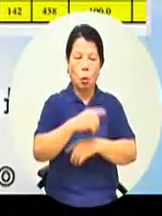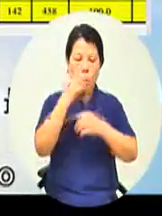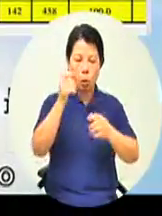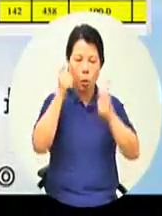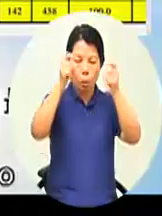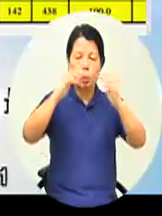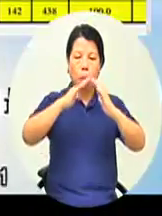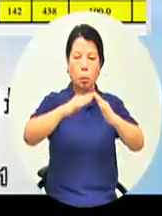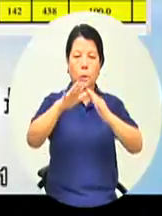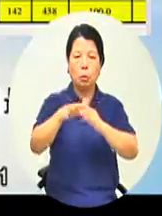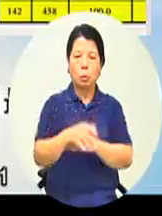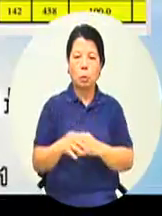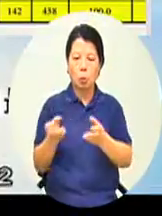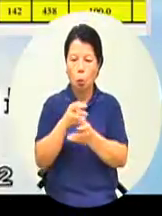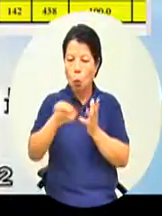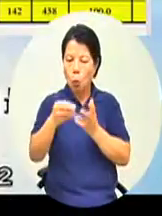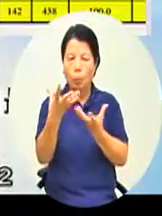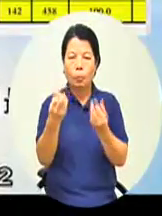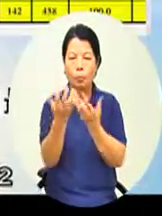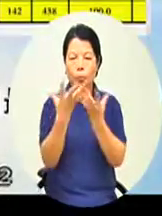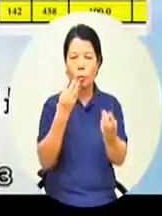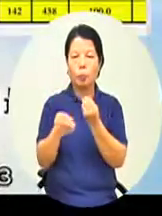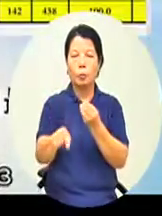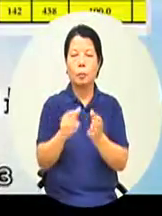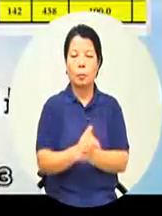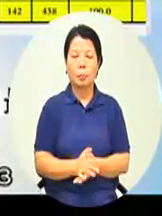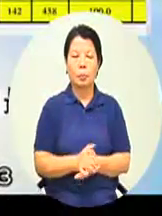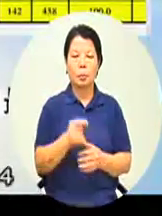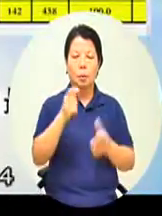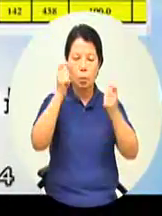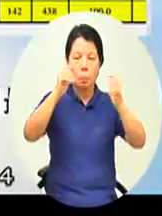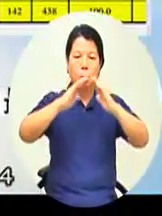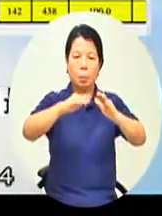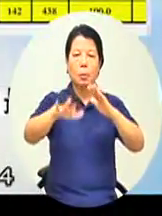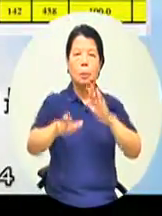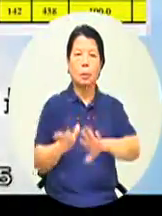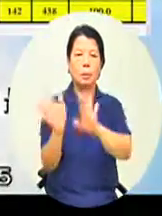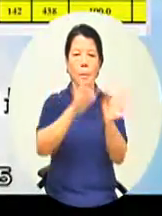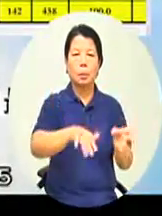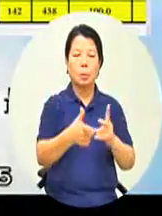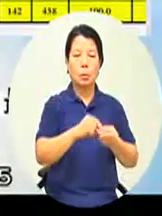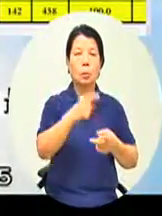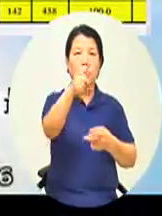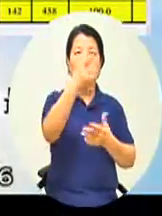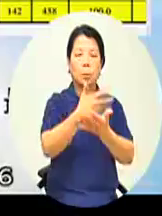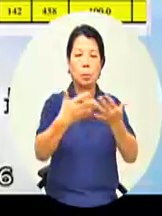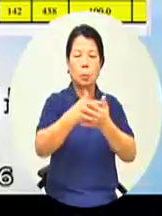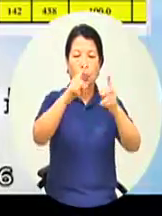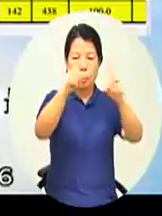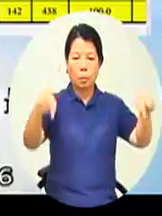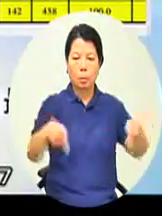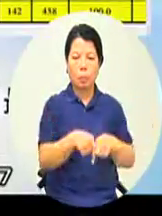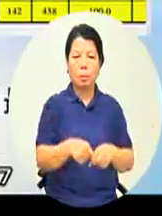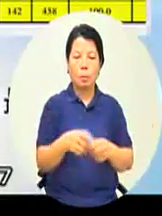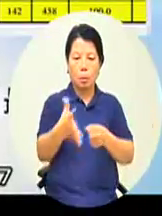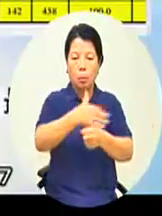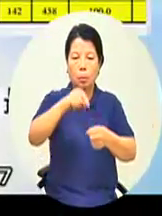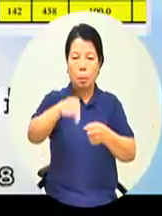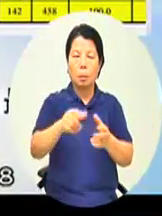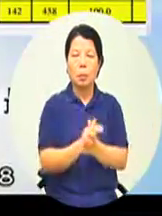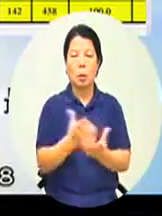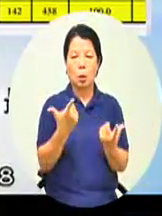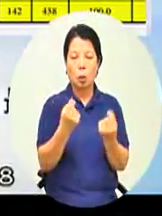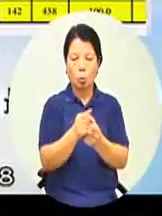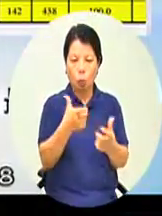状况。我待会也请范局长也提一下，就是高雄市的情形跟这个表格的整个趋势来看，是不是相当的一